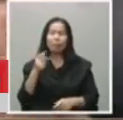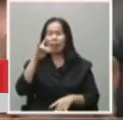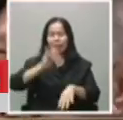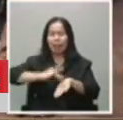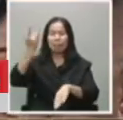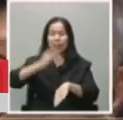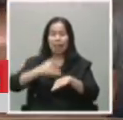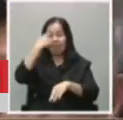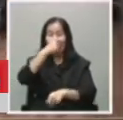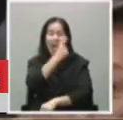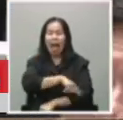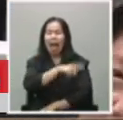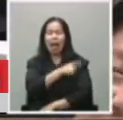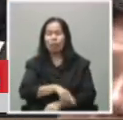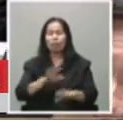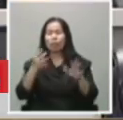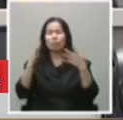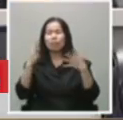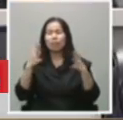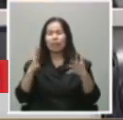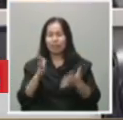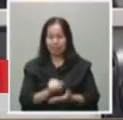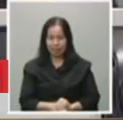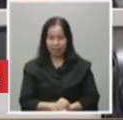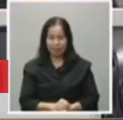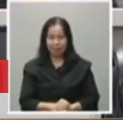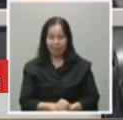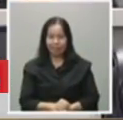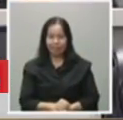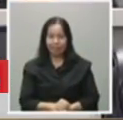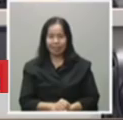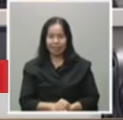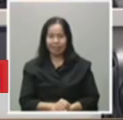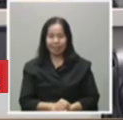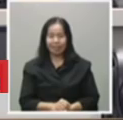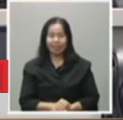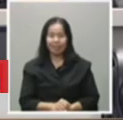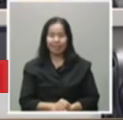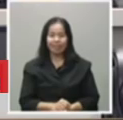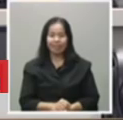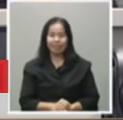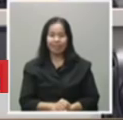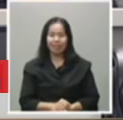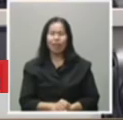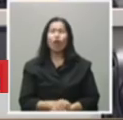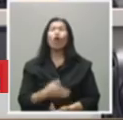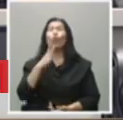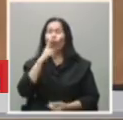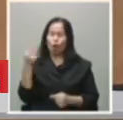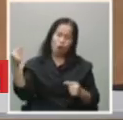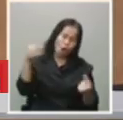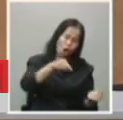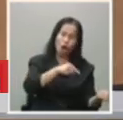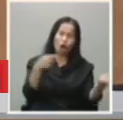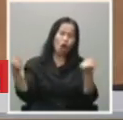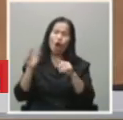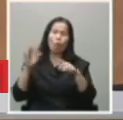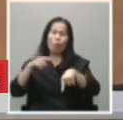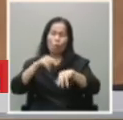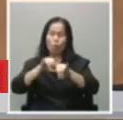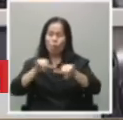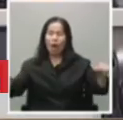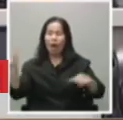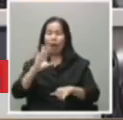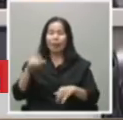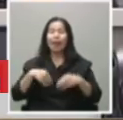ให้หน้าขาวเหมือนท่านจิรยุมันยาไม่ได้แล้วครับเชิญครับทินจูก็พยายามอย่าไปย้อนเหน็บแนมนะครับมันจะยาวนะ สร้างบรรย